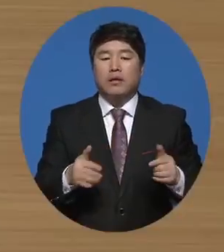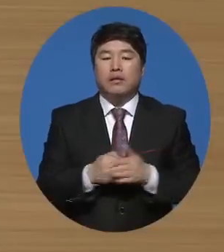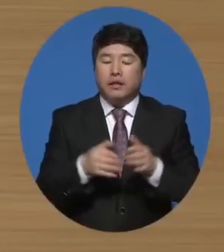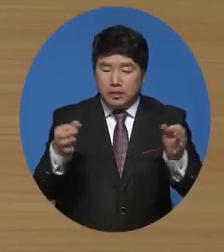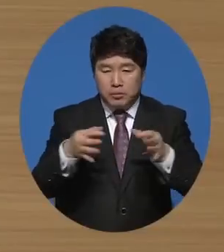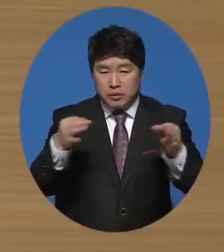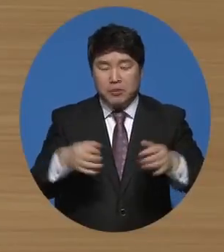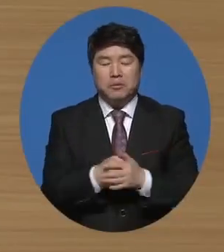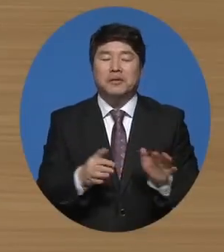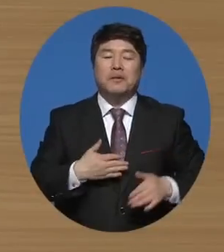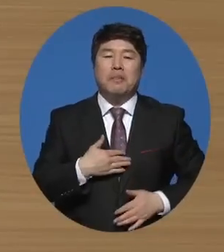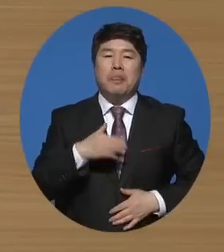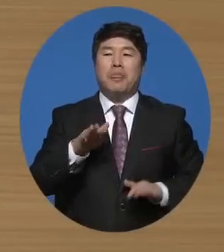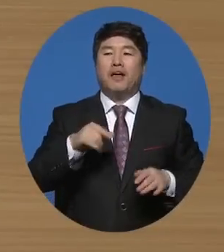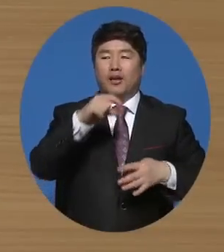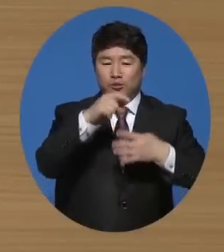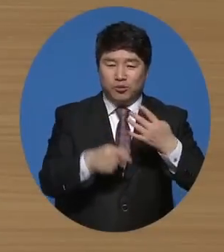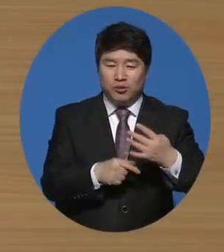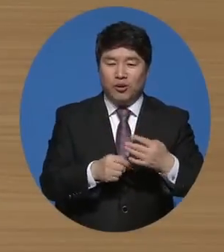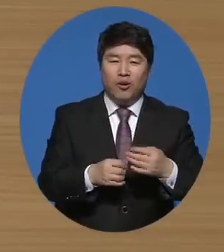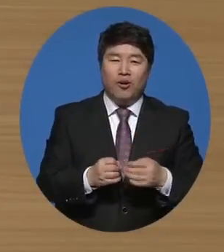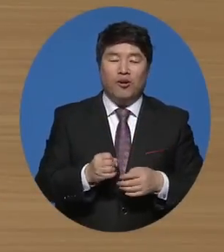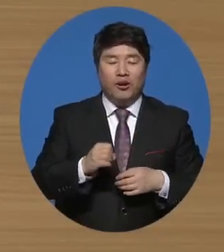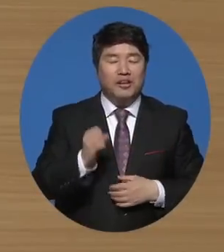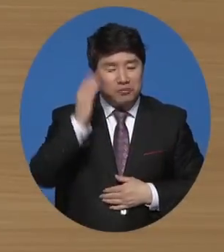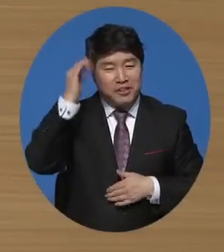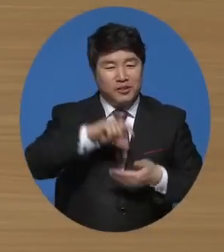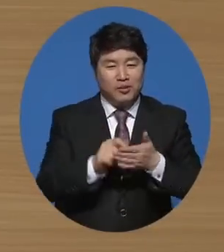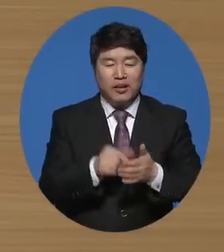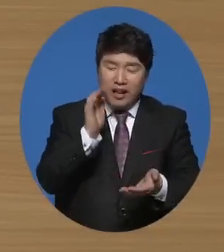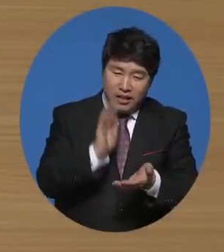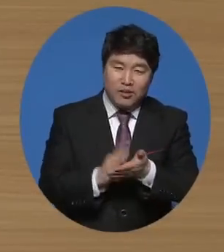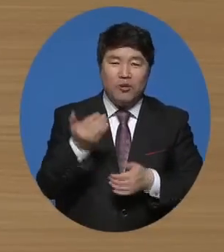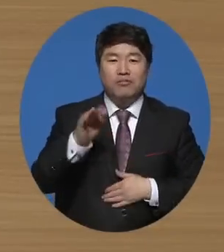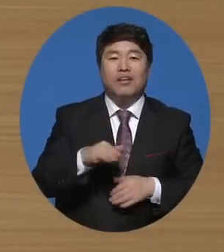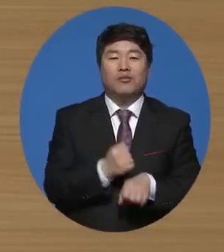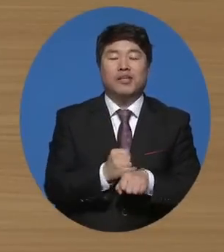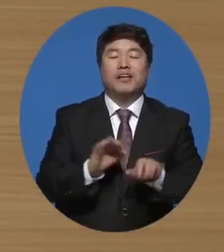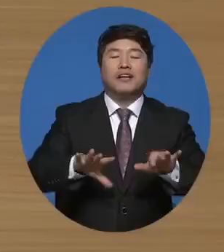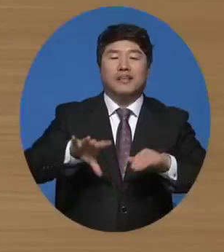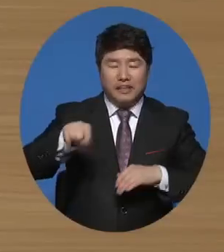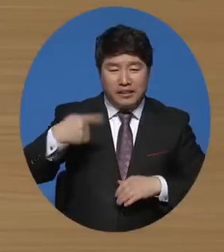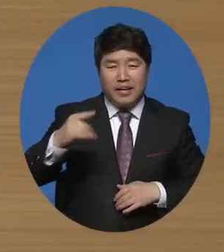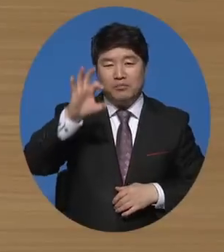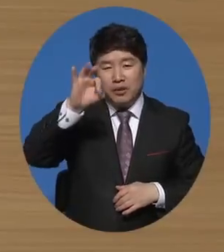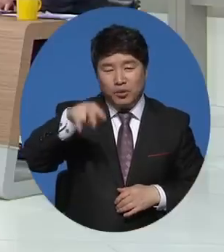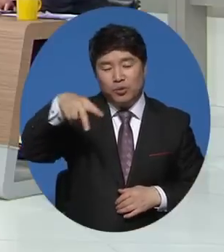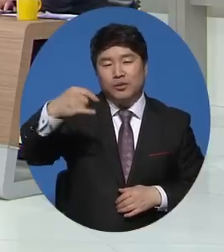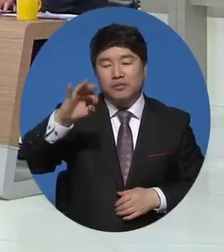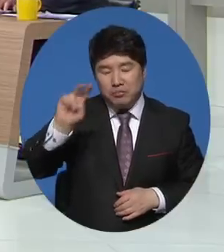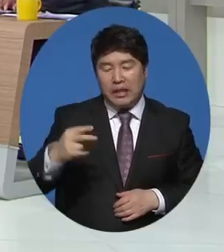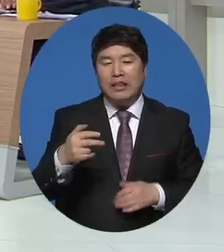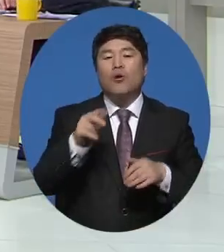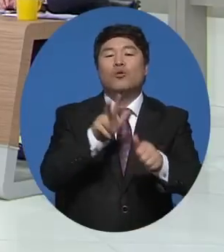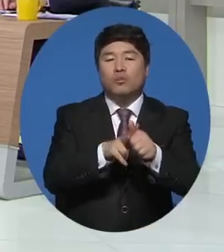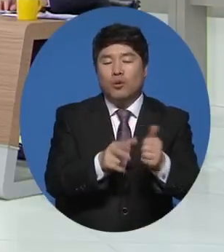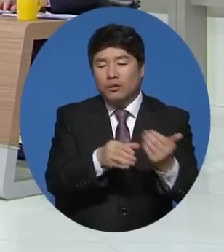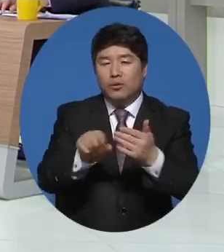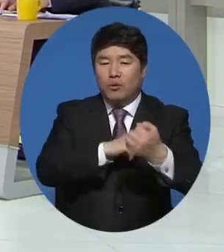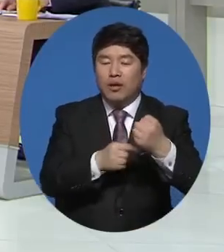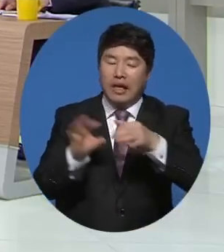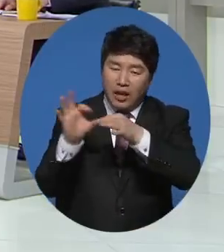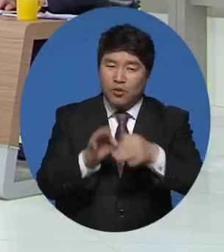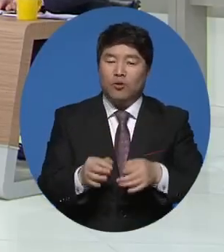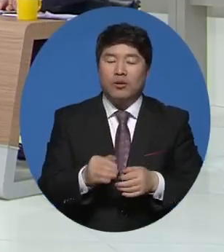시요 제가 순서를 잊어버릴 정 좀 열기가 대단한데요이어서 유승민 후보 주도권 토론 이니까 계속이어서